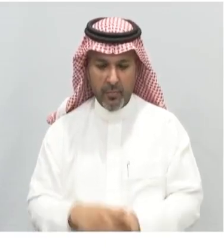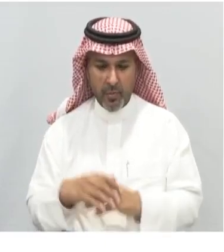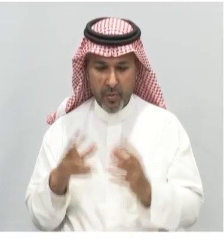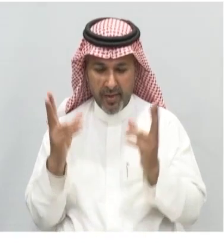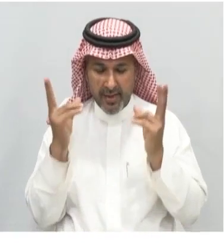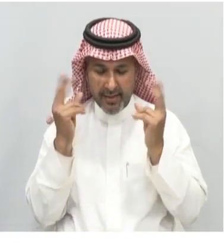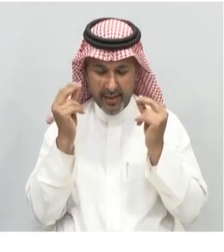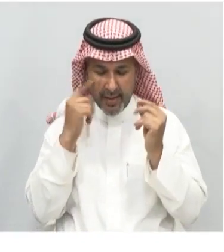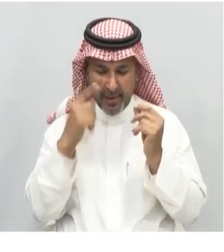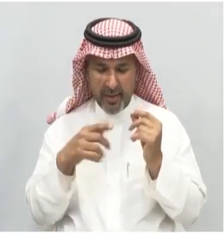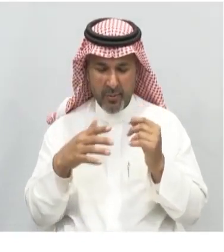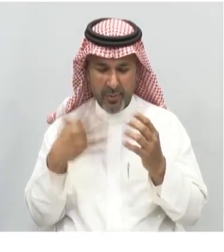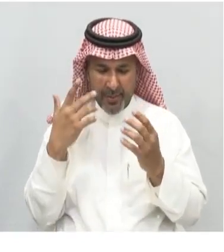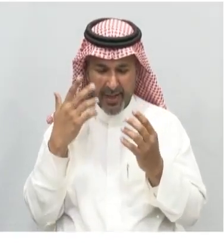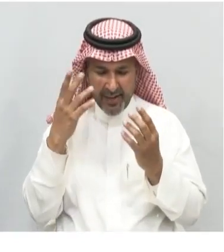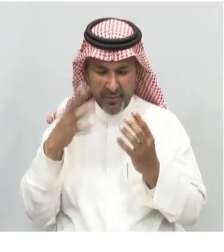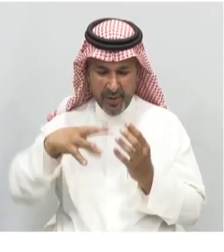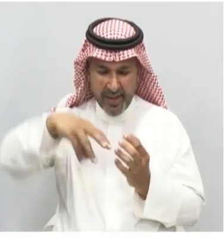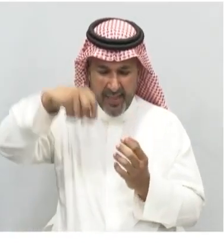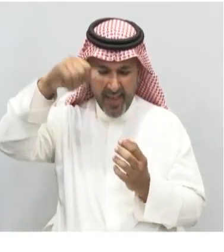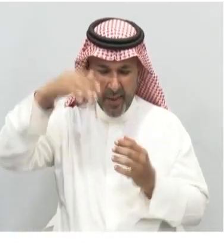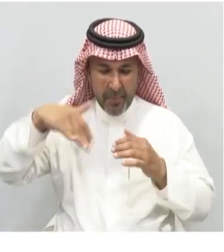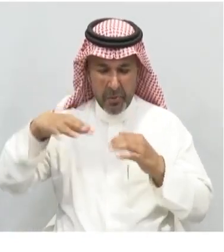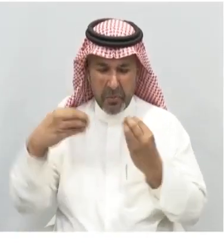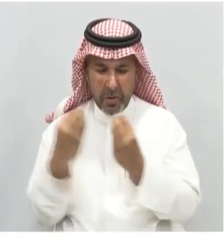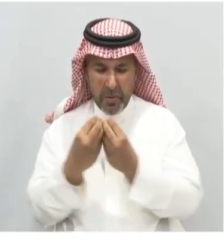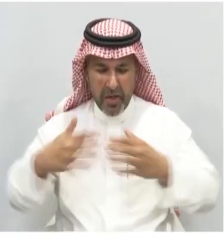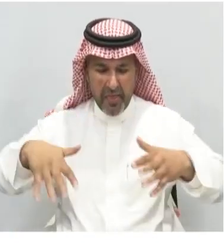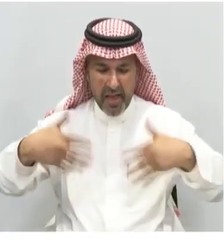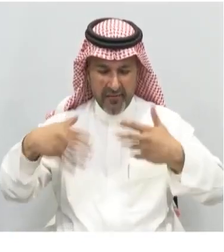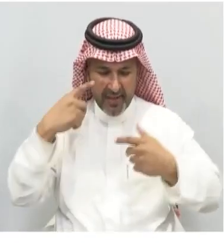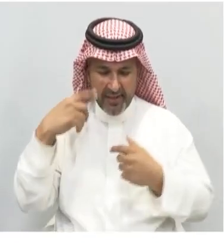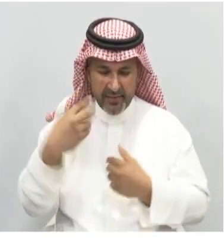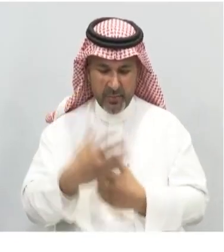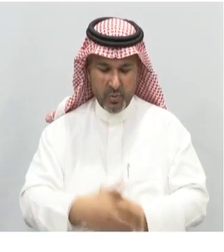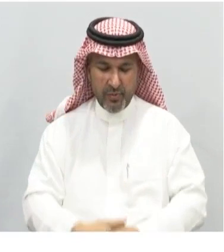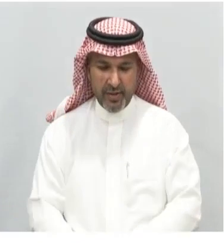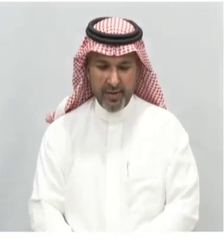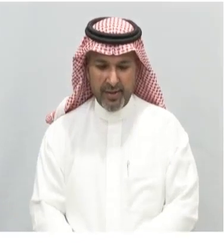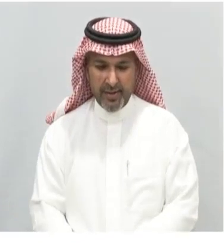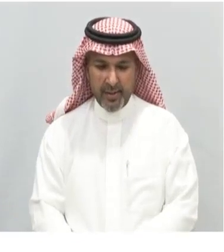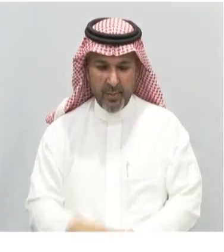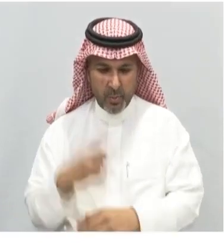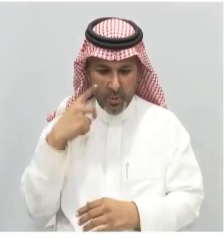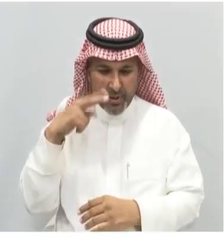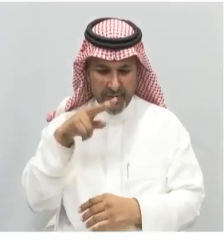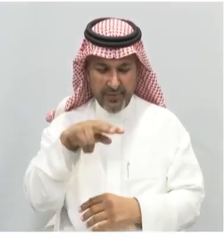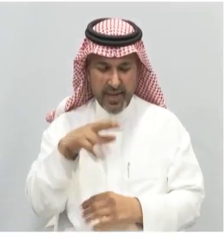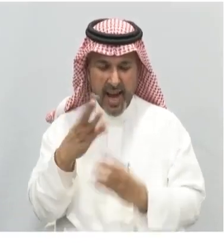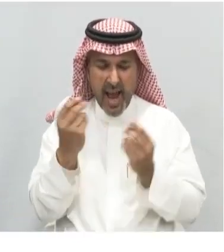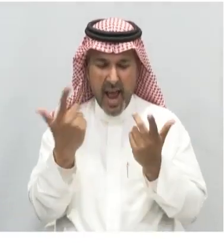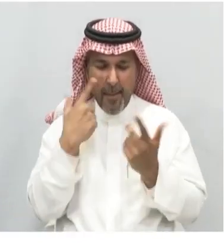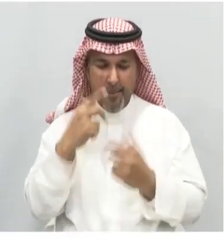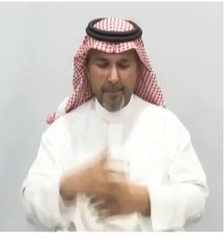تكلفه نزهه بريه لاربعه اشخاص ليوم واحد وهذه هي البيانات بارك الله فيكم او